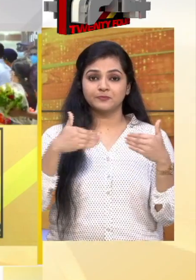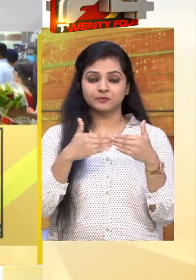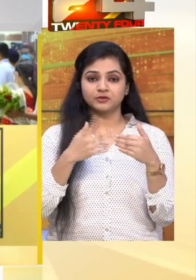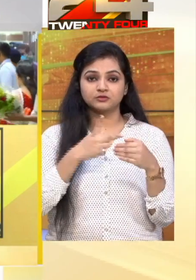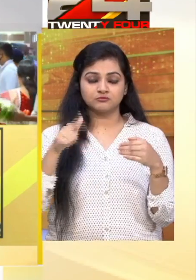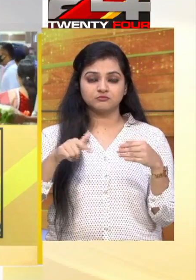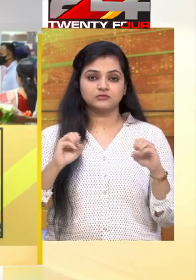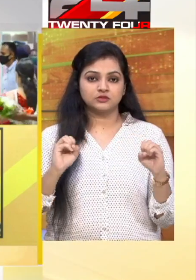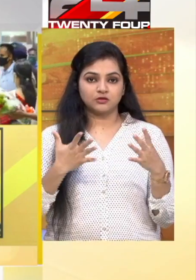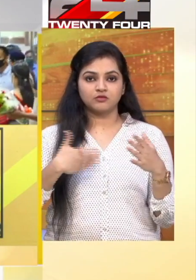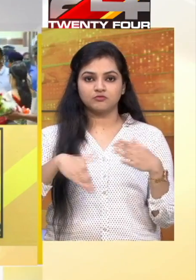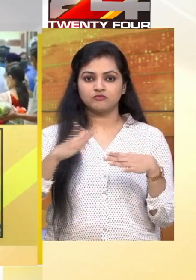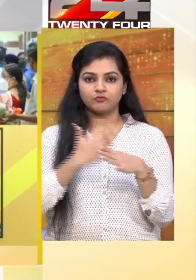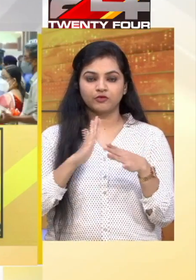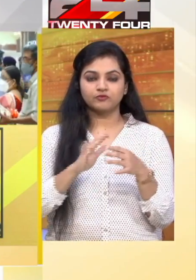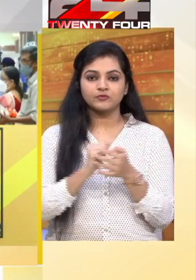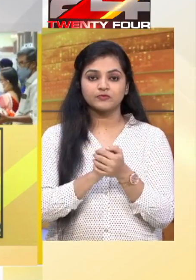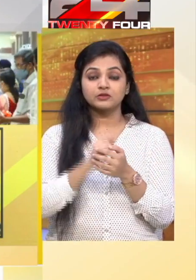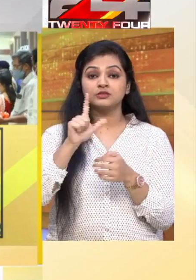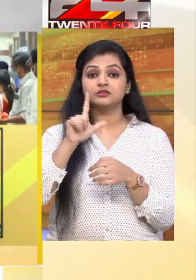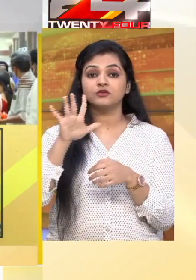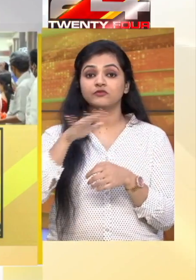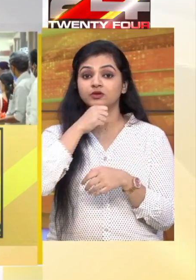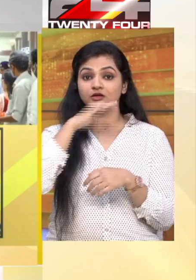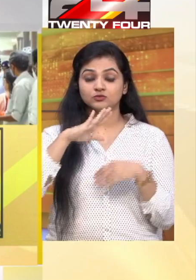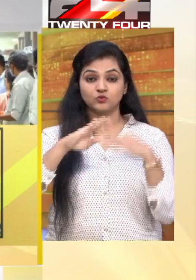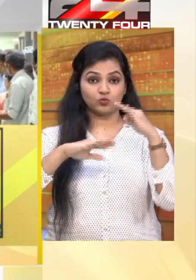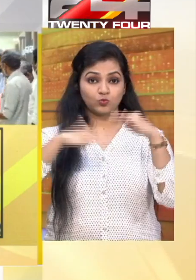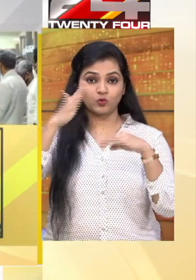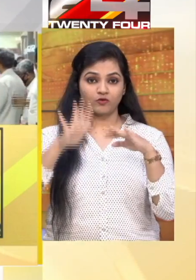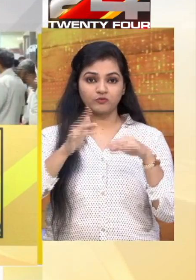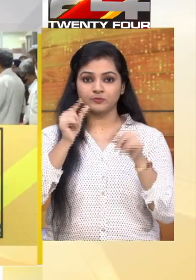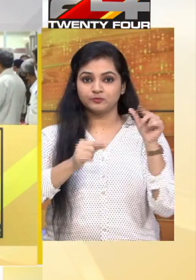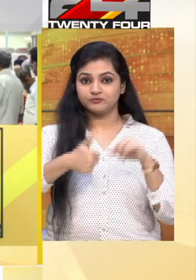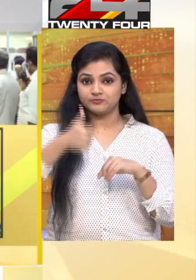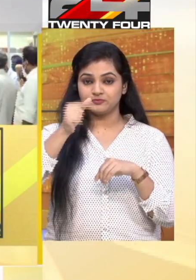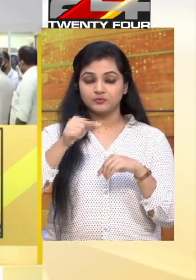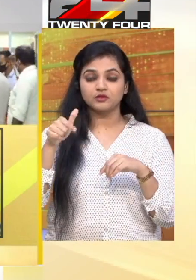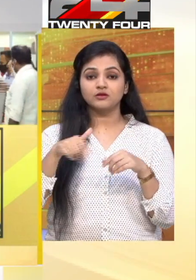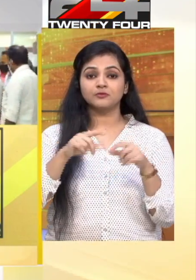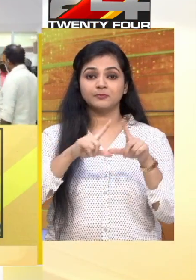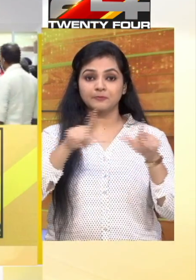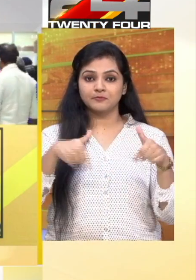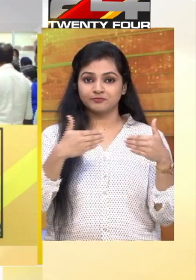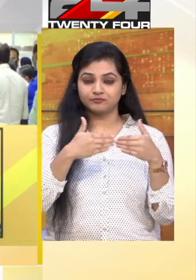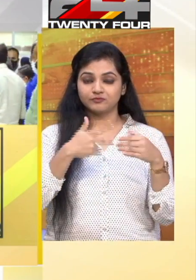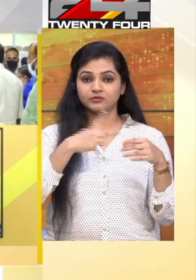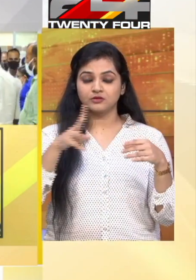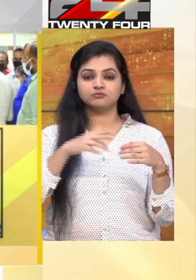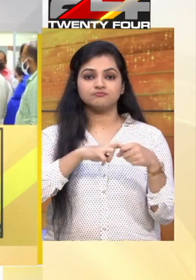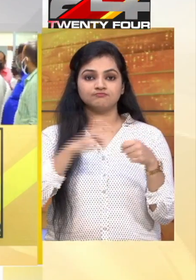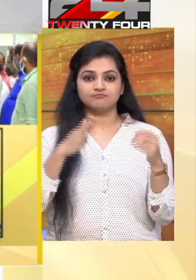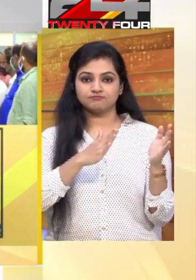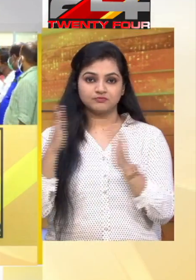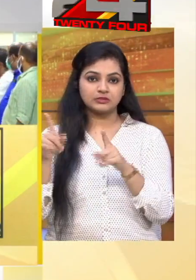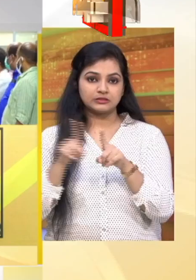തന്നെ നടപ്പാക്കി വരികയും ചെയ്തിരുന്നു. 75 വയസ്സിന് മുകളിൽ പ്രായമുള്ള നേതാക്കൾ സമിതികളിൽ നിന്നും മാറി നിൽക്കാനുള്ള ഒരു